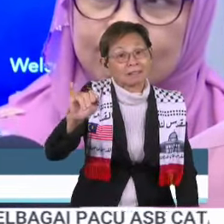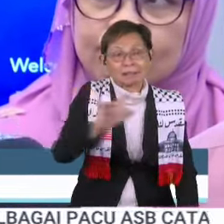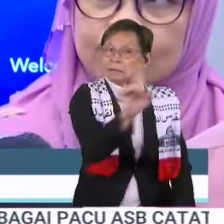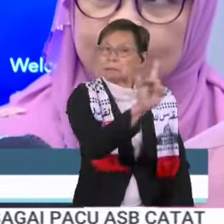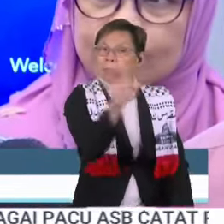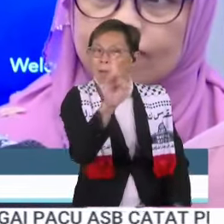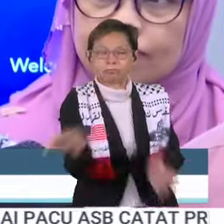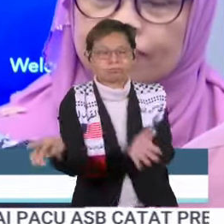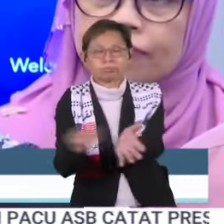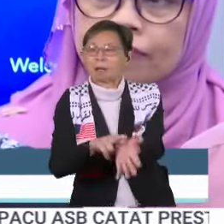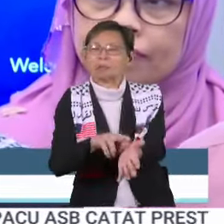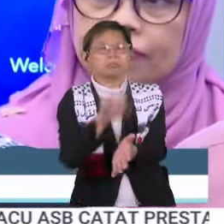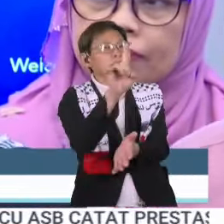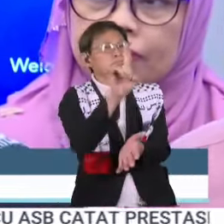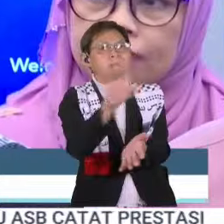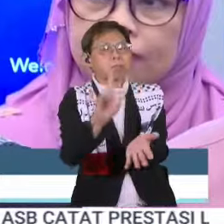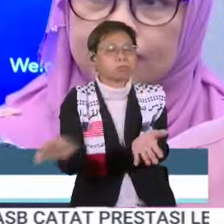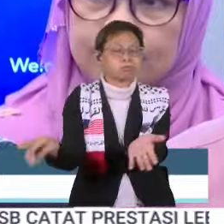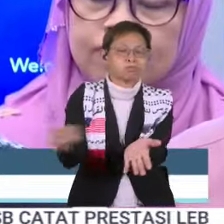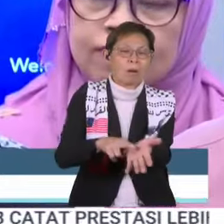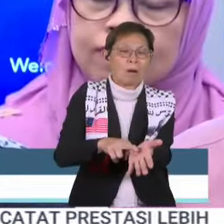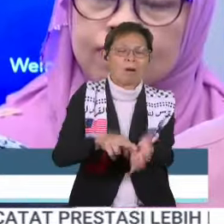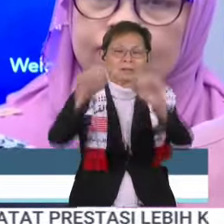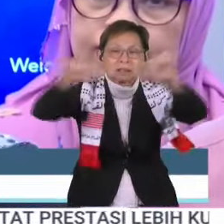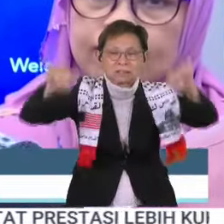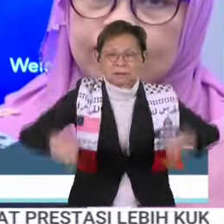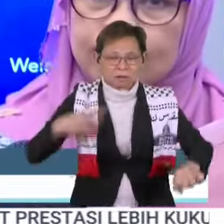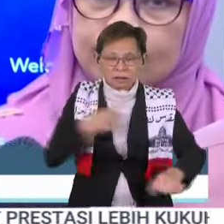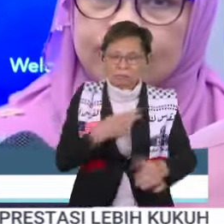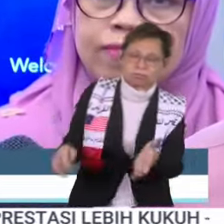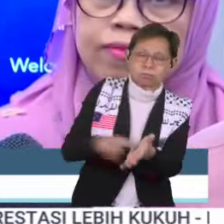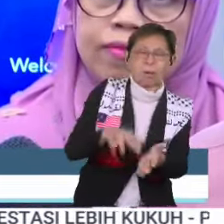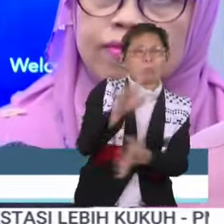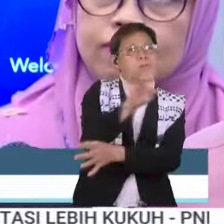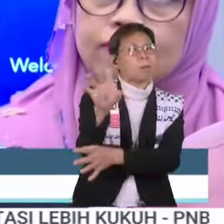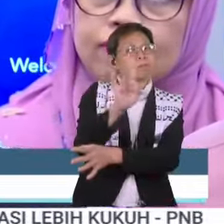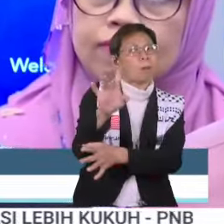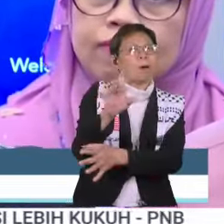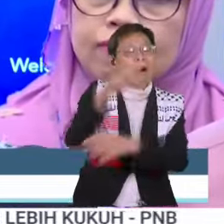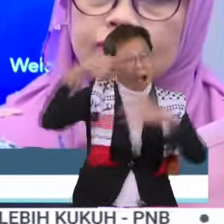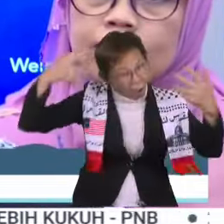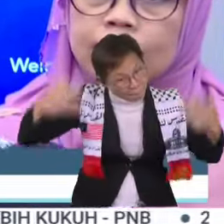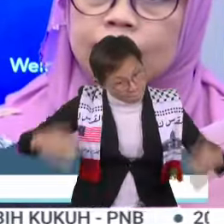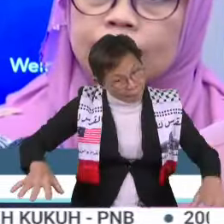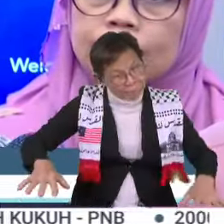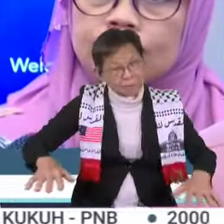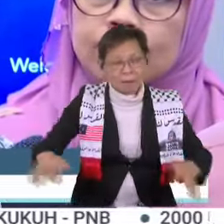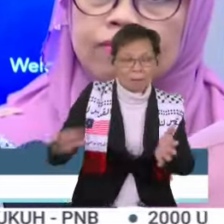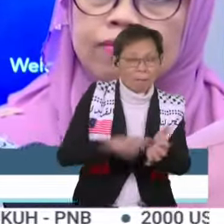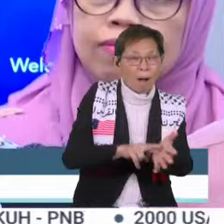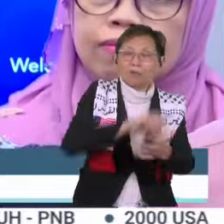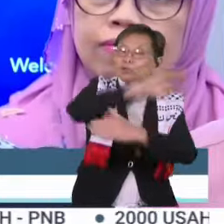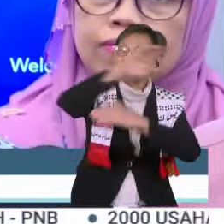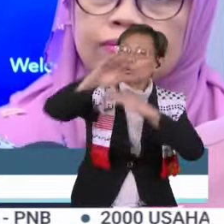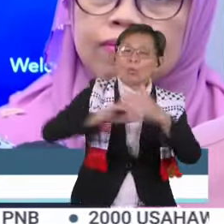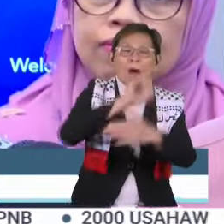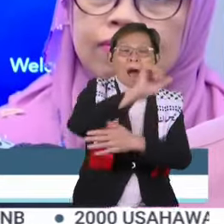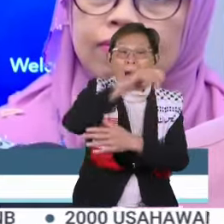single sign-on sistem ataupun sistem di mana kita cuma buat pendaftaran sekali sahaja, dan selepas ini semua apps